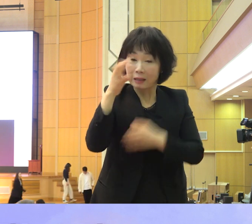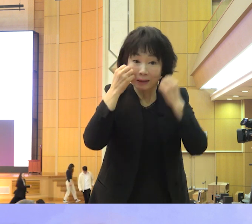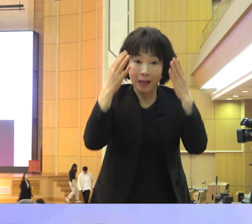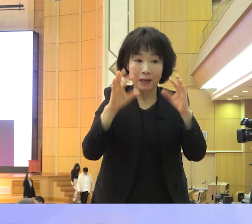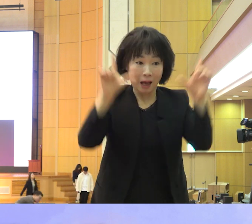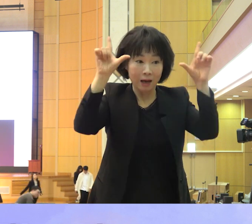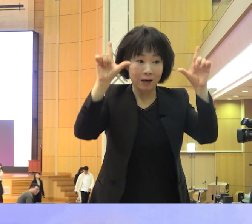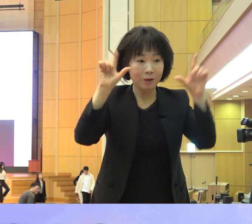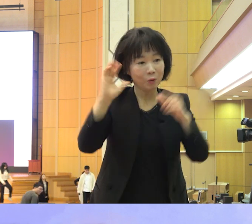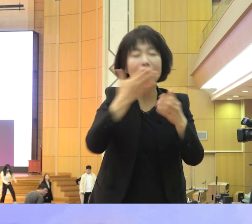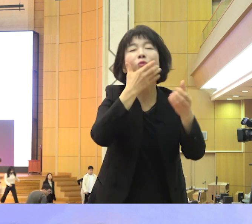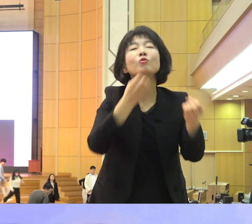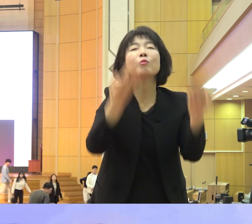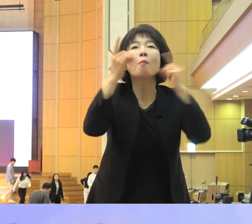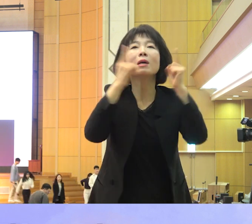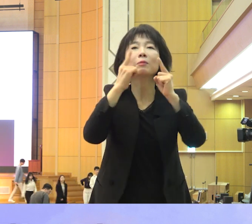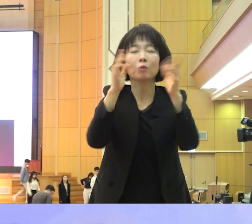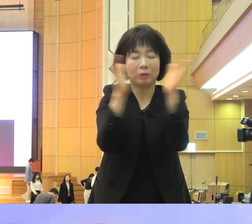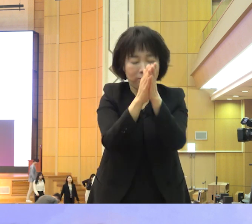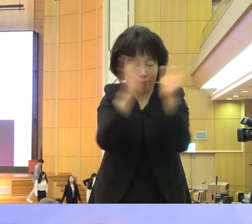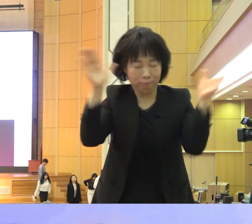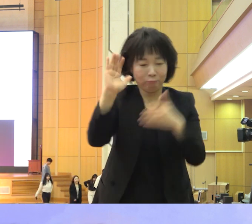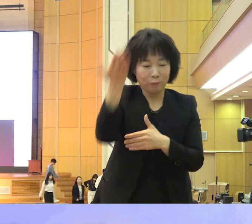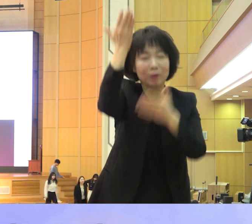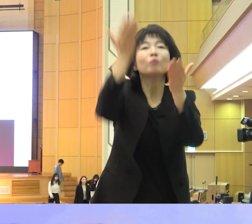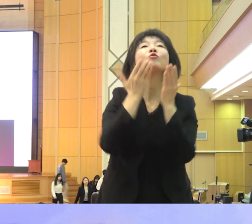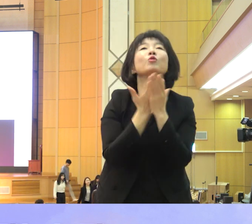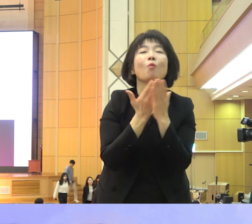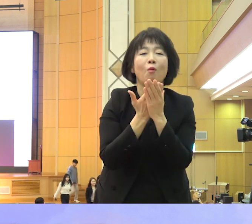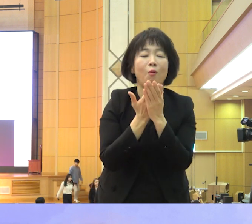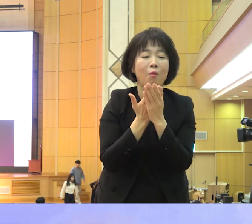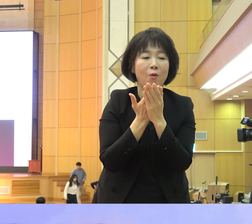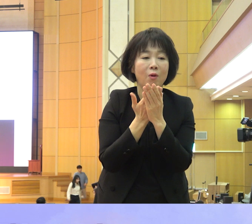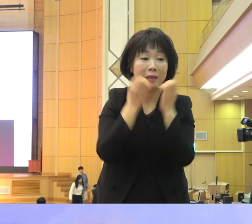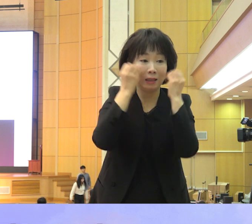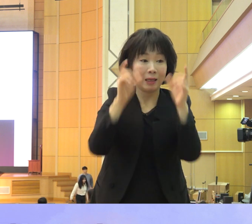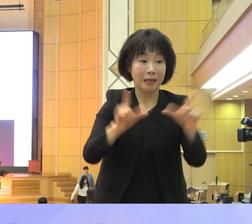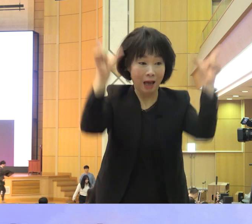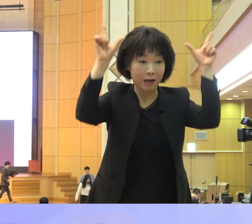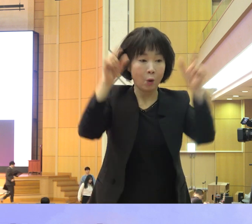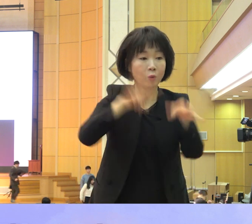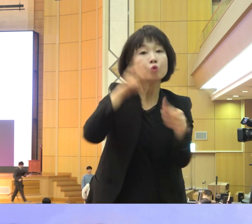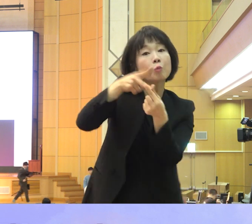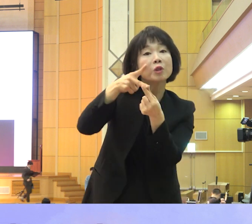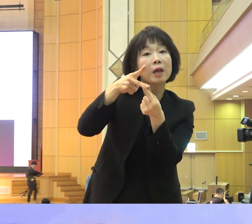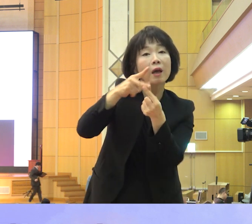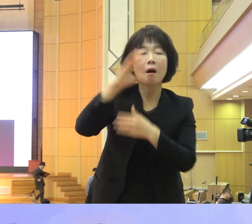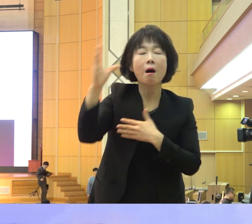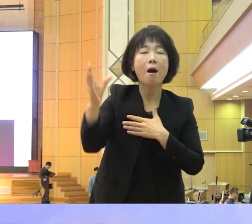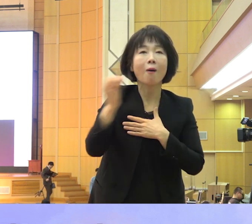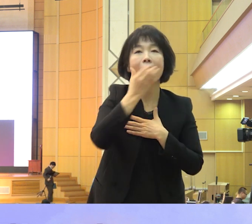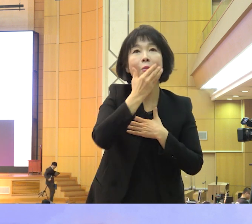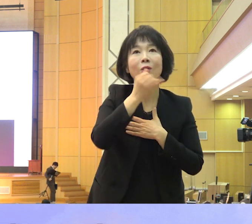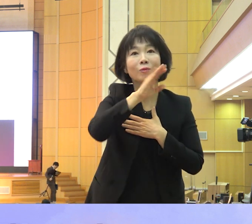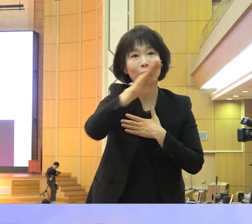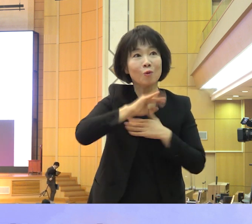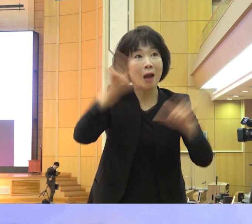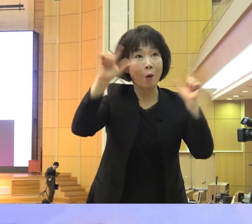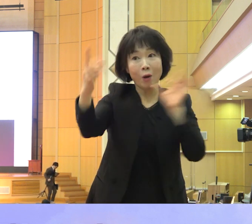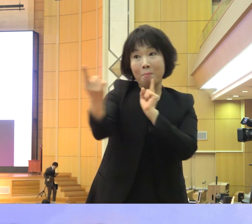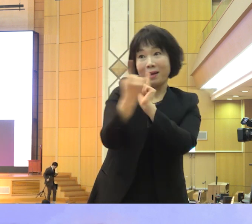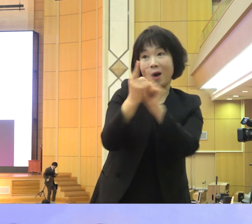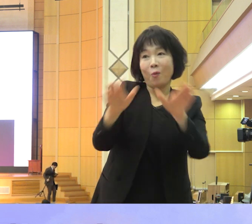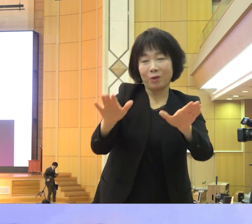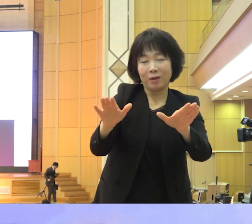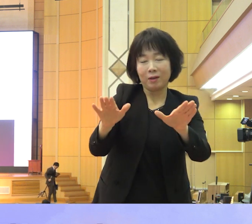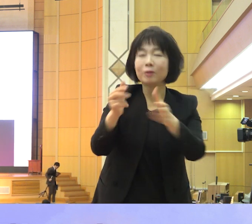2024년 새해를 축복의 말씀으로 시작하게 하여 주시옵시고, 새해 들어 두 번째 거룩하고 복된 주의 날을